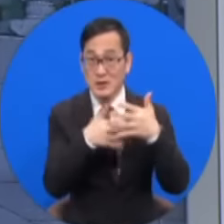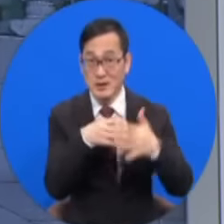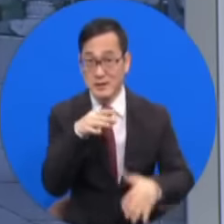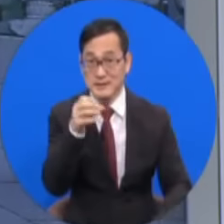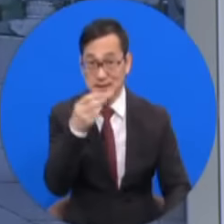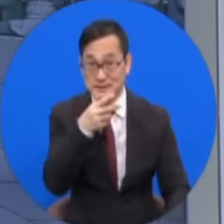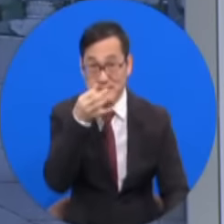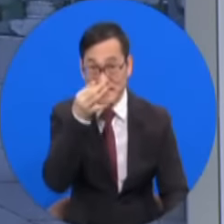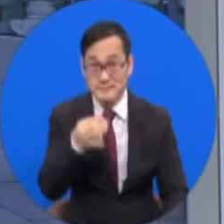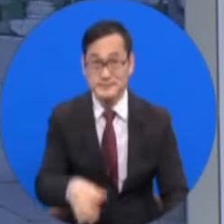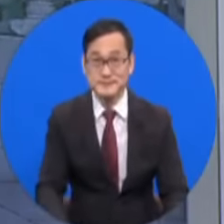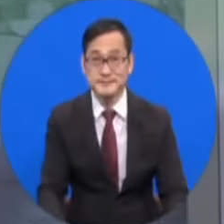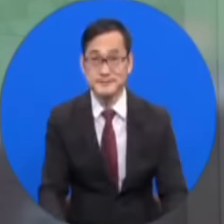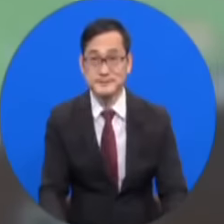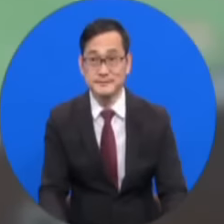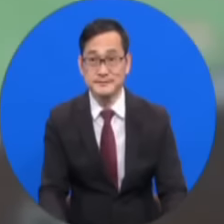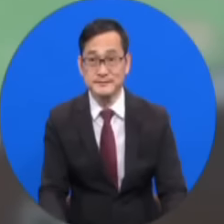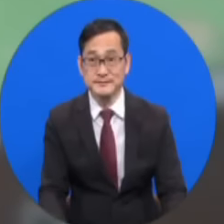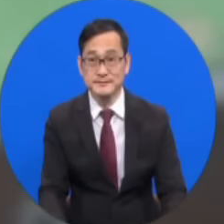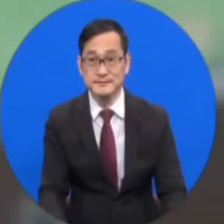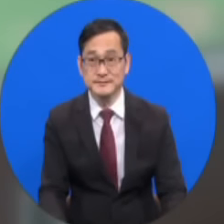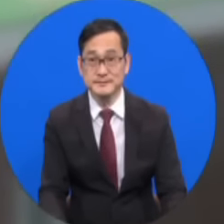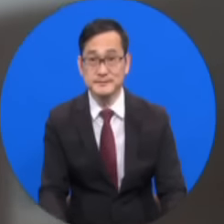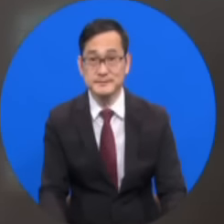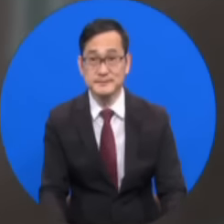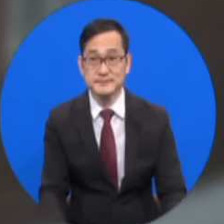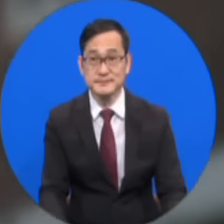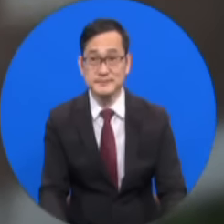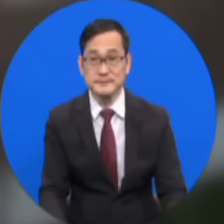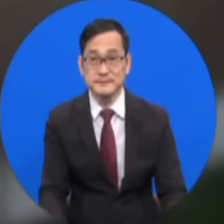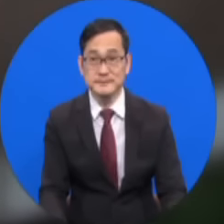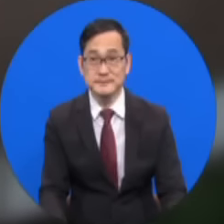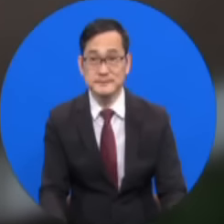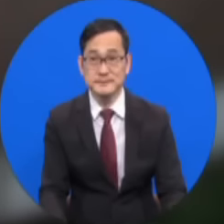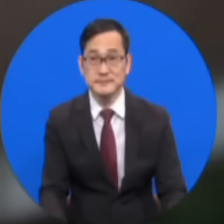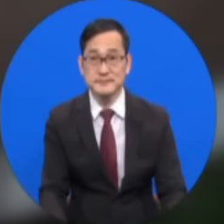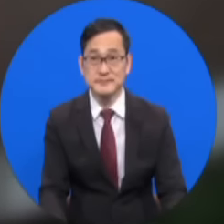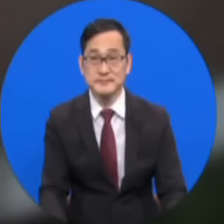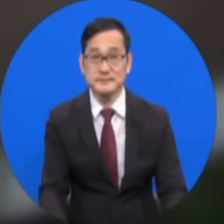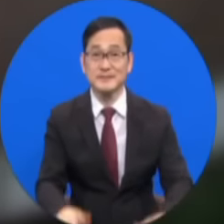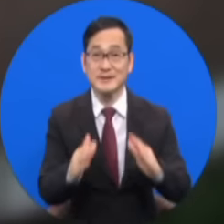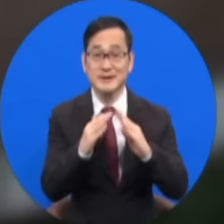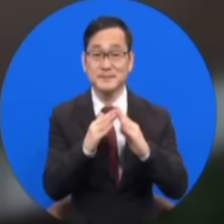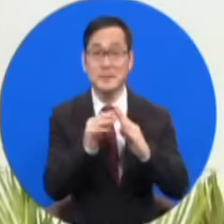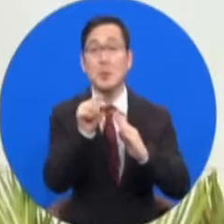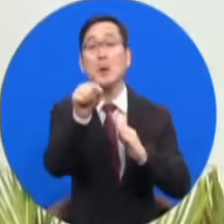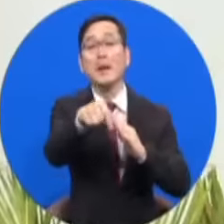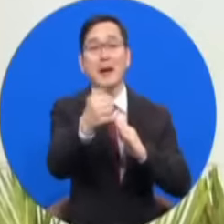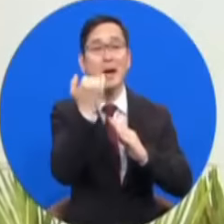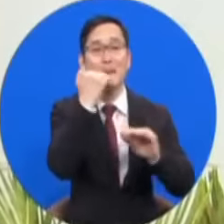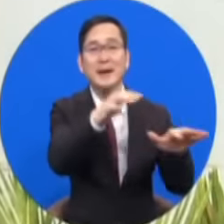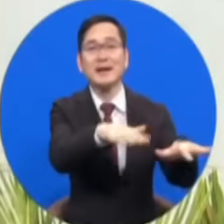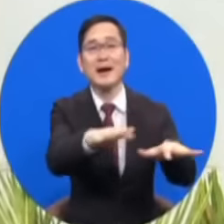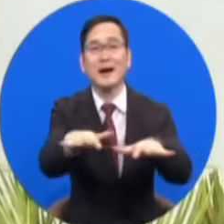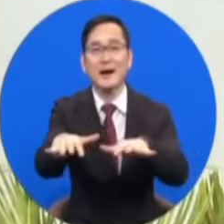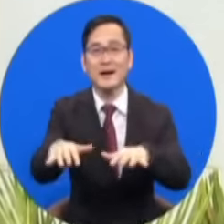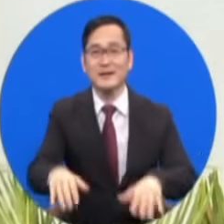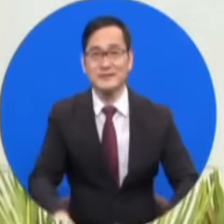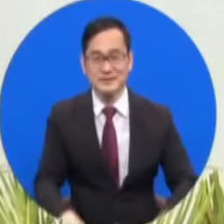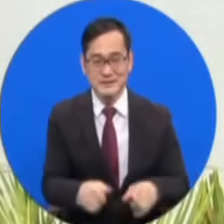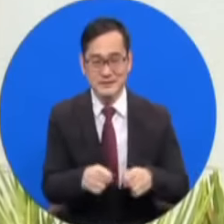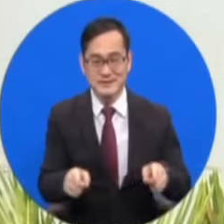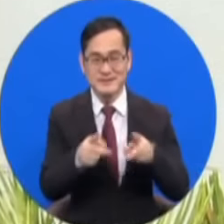있을까요 자 그 뭐 조그마 농가다 아니다 그럴 듯하다 저 뒤에 바다 있고요 어 1층과